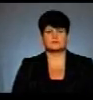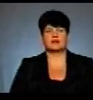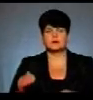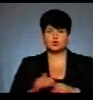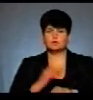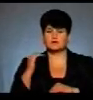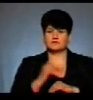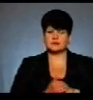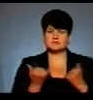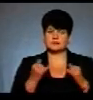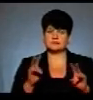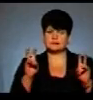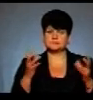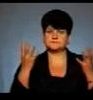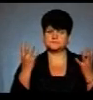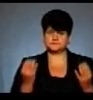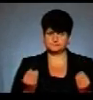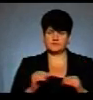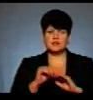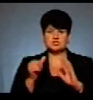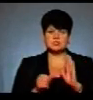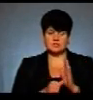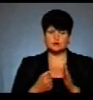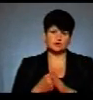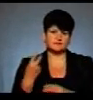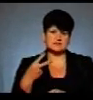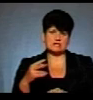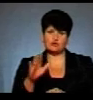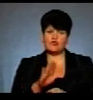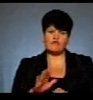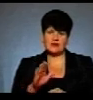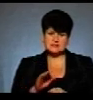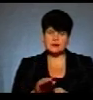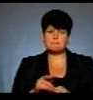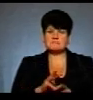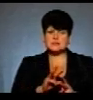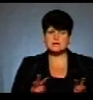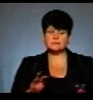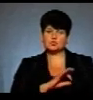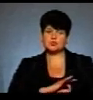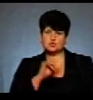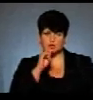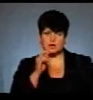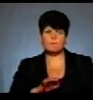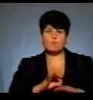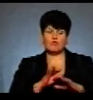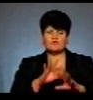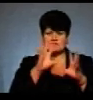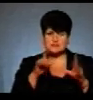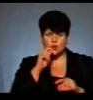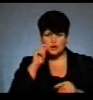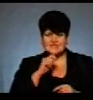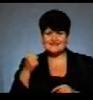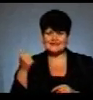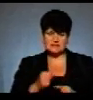Доброго вечора. В ефірі «Тема дня». З 16 по 20 вересня Міністерством юстиції України проводиться Всеукраїнський